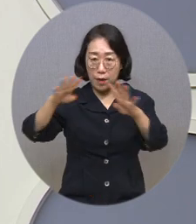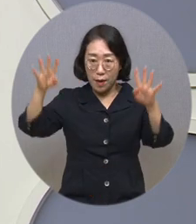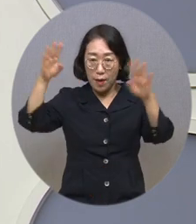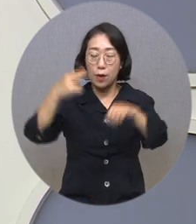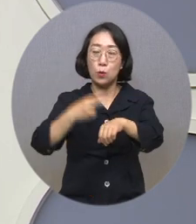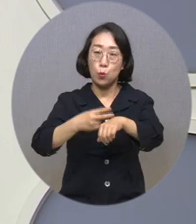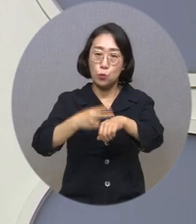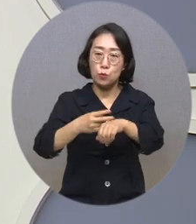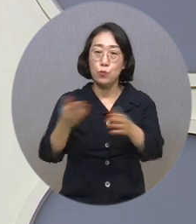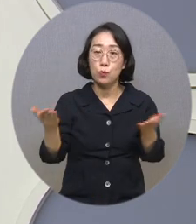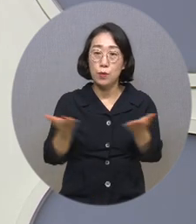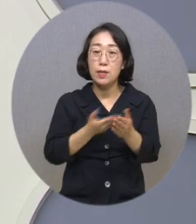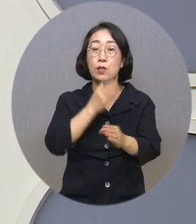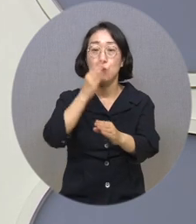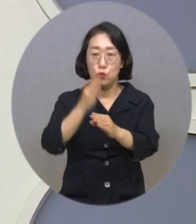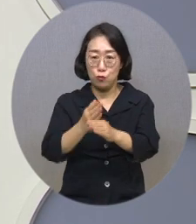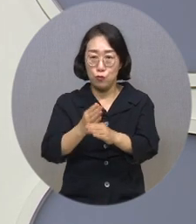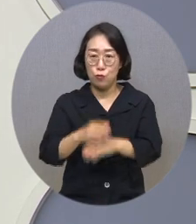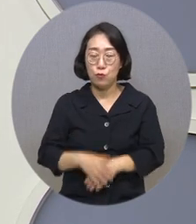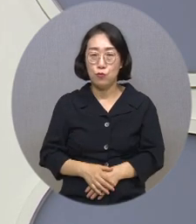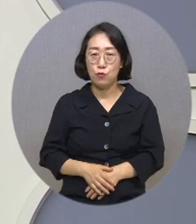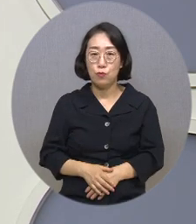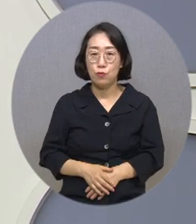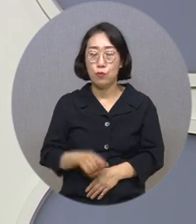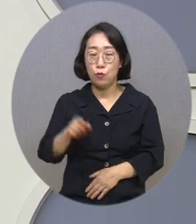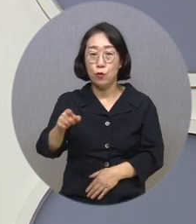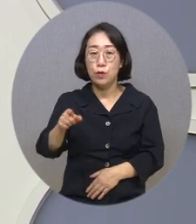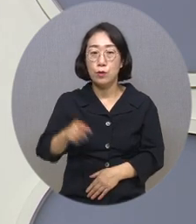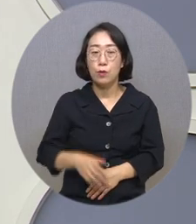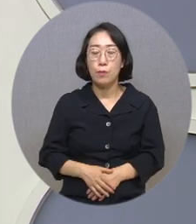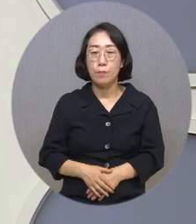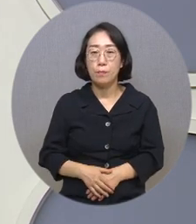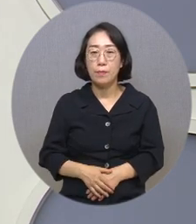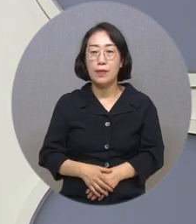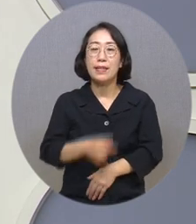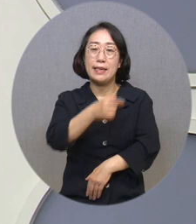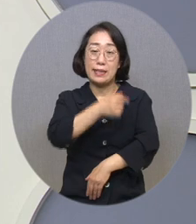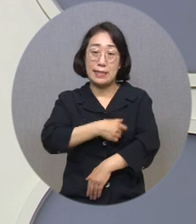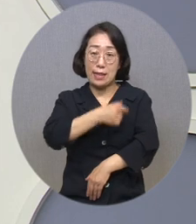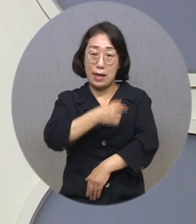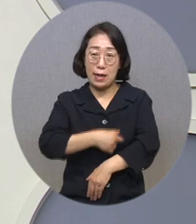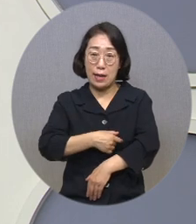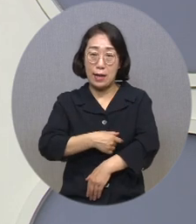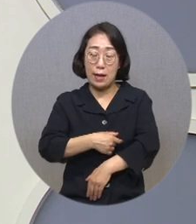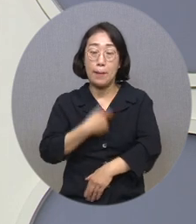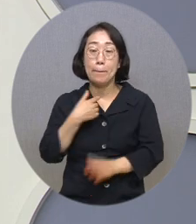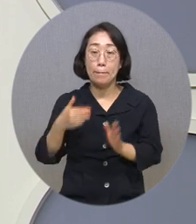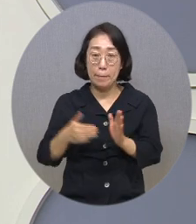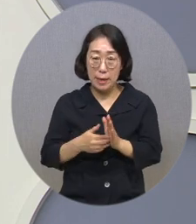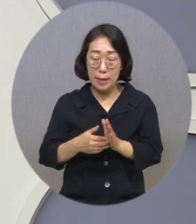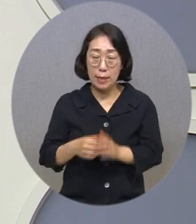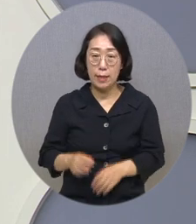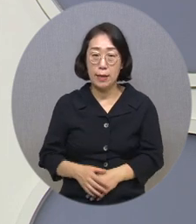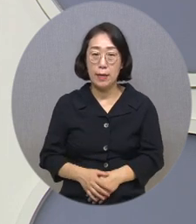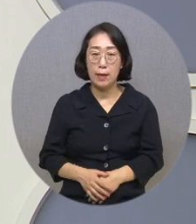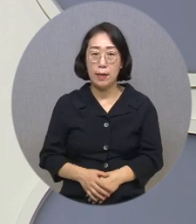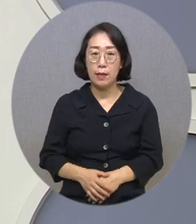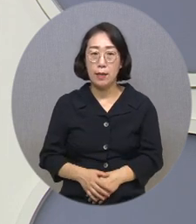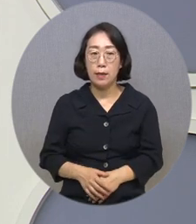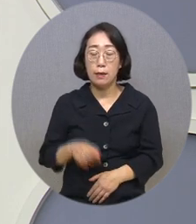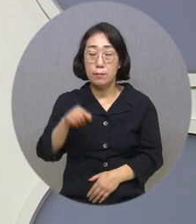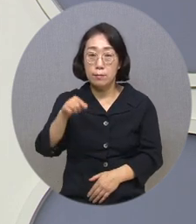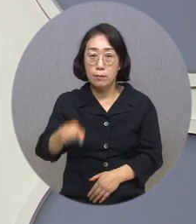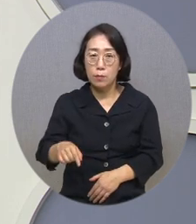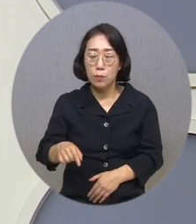그 대학에 저도 많이 배우면서 이사를 했었습니다. 근데 이제 대학이 조금 어려움에 빠져